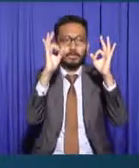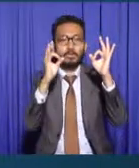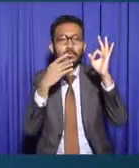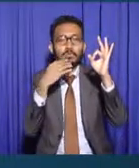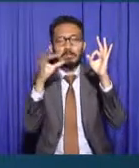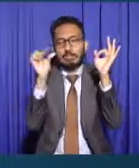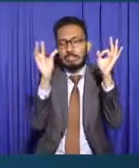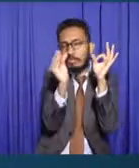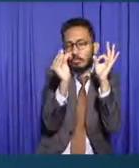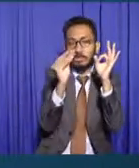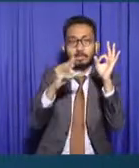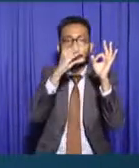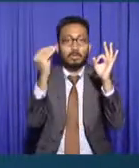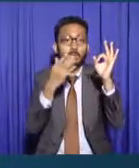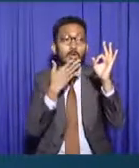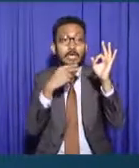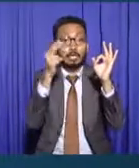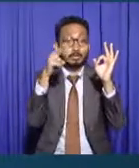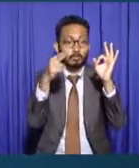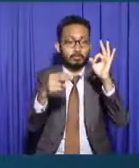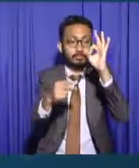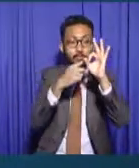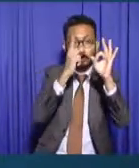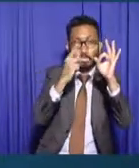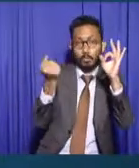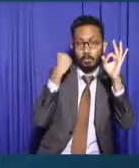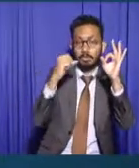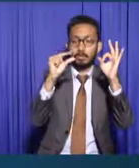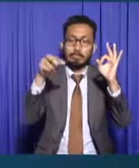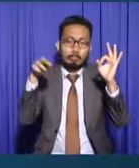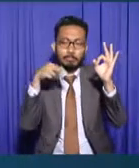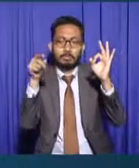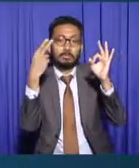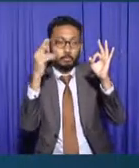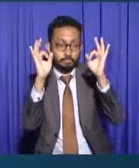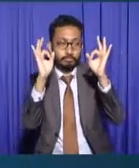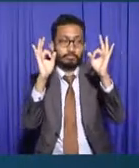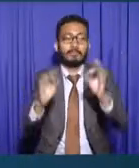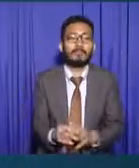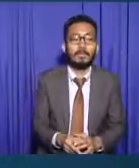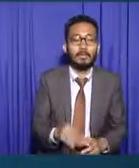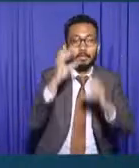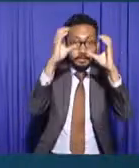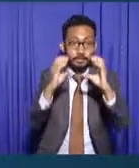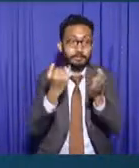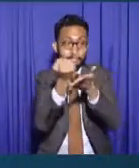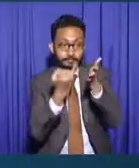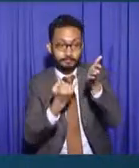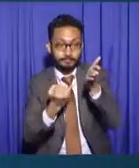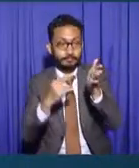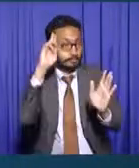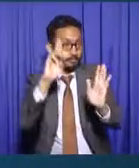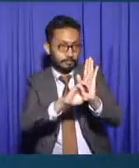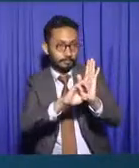biji berkedut dan berwarna hijau cara melukis Raja skema ini sama